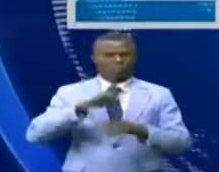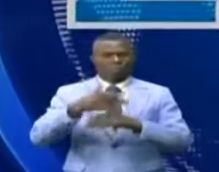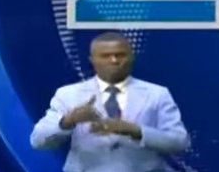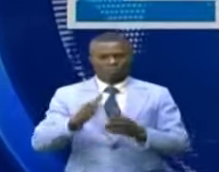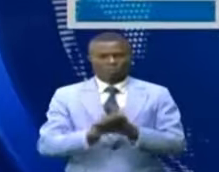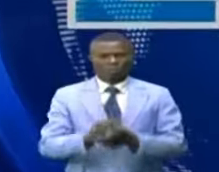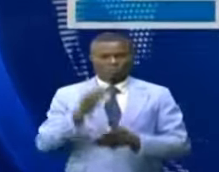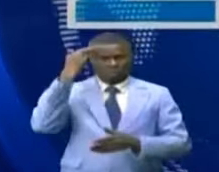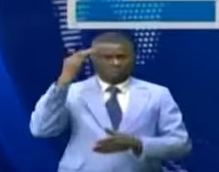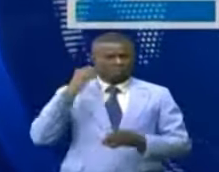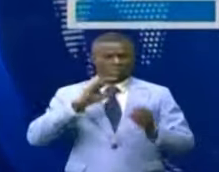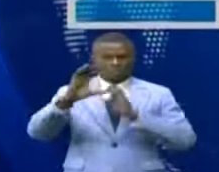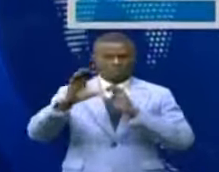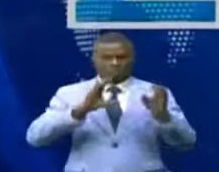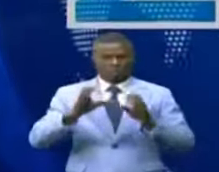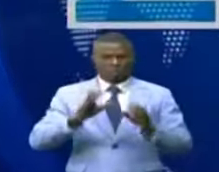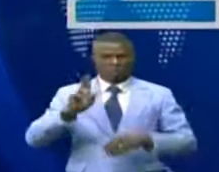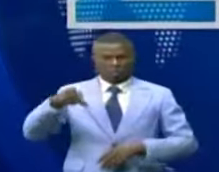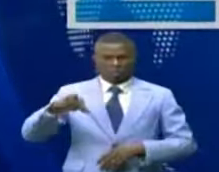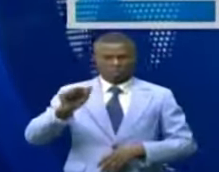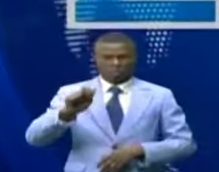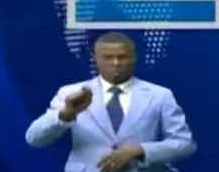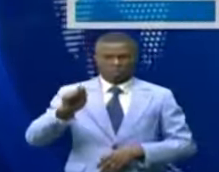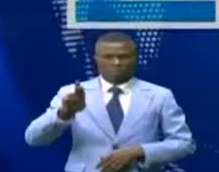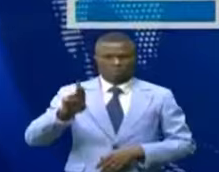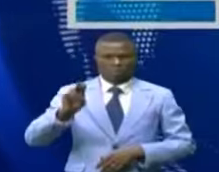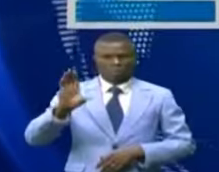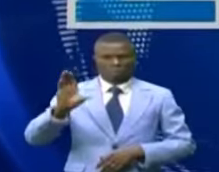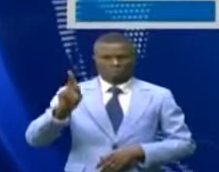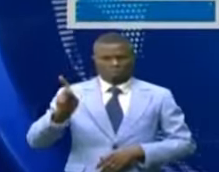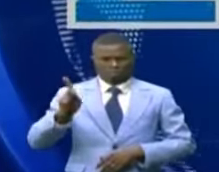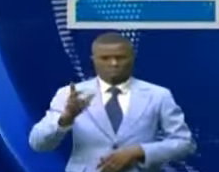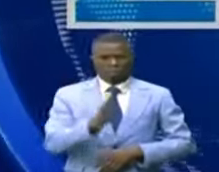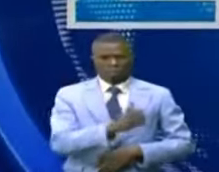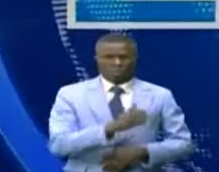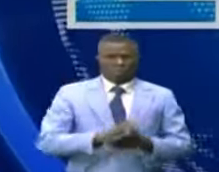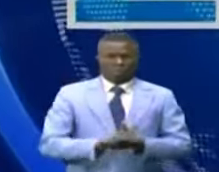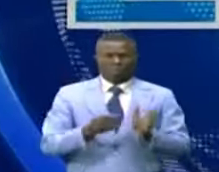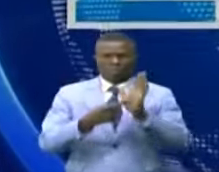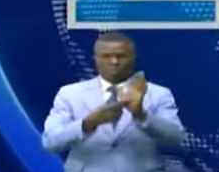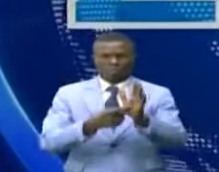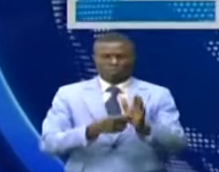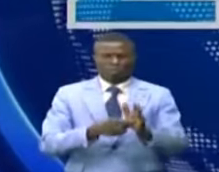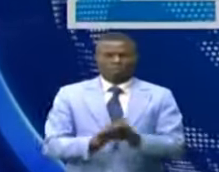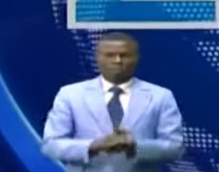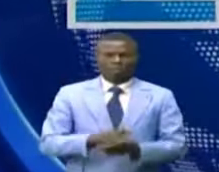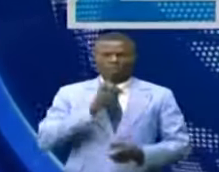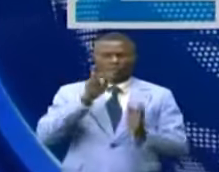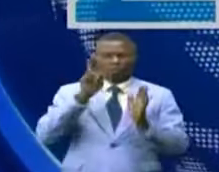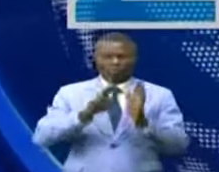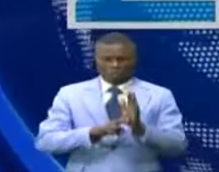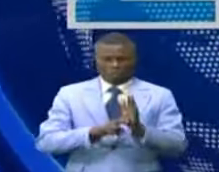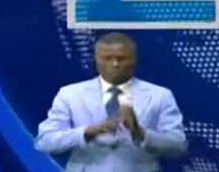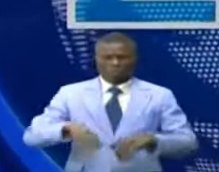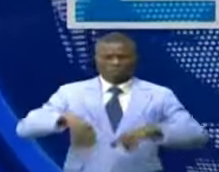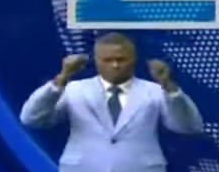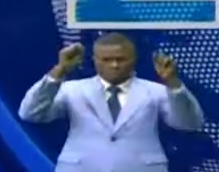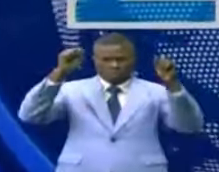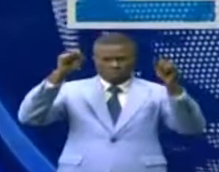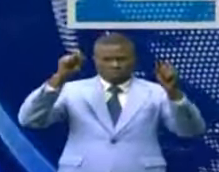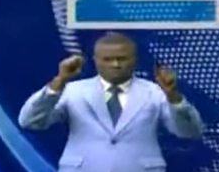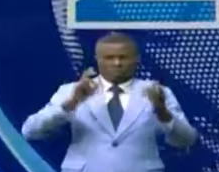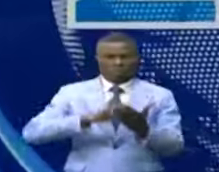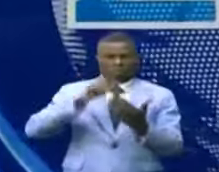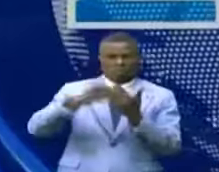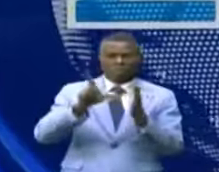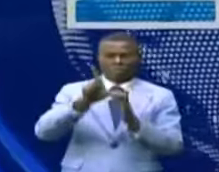de la Communication et des Médias, Patrick Muyaya. En image, la Chambre basse du Parlement vient d'adopter à l'unanimité le projet